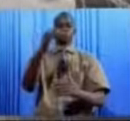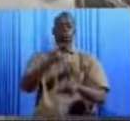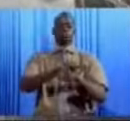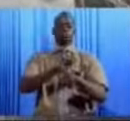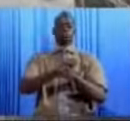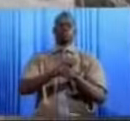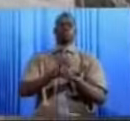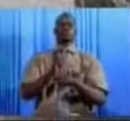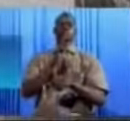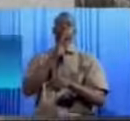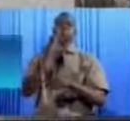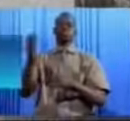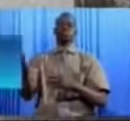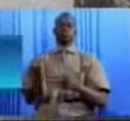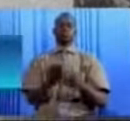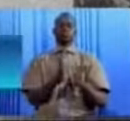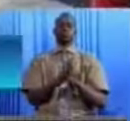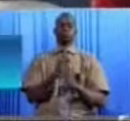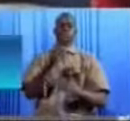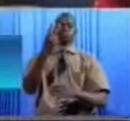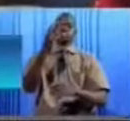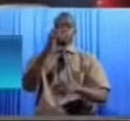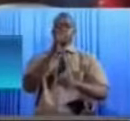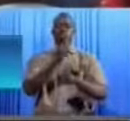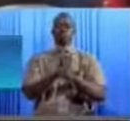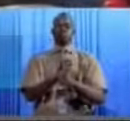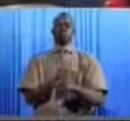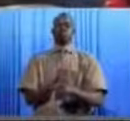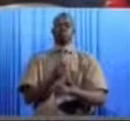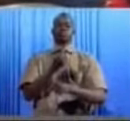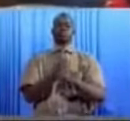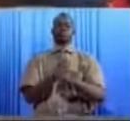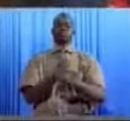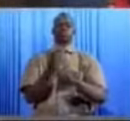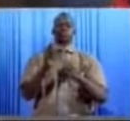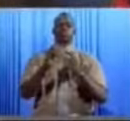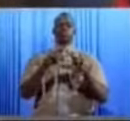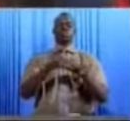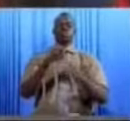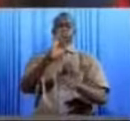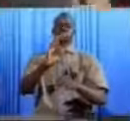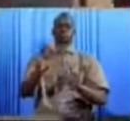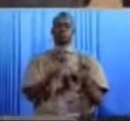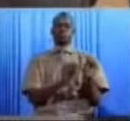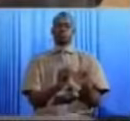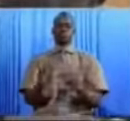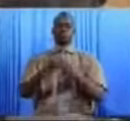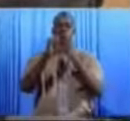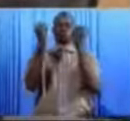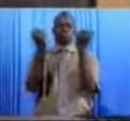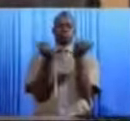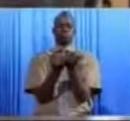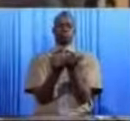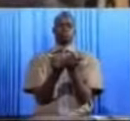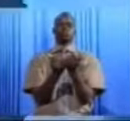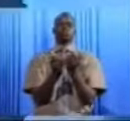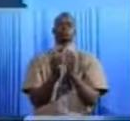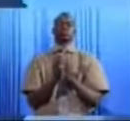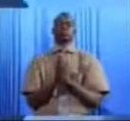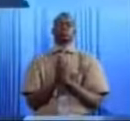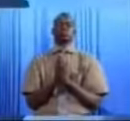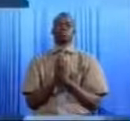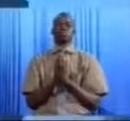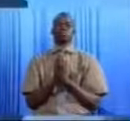ont été invités à la biennale internationale la pierre à limousin biennale organisée par l'association fera demain